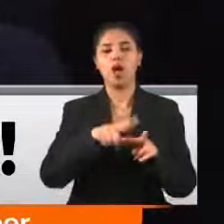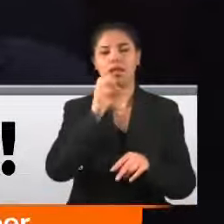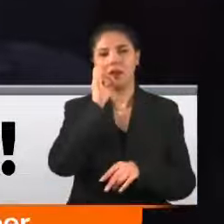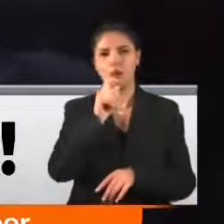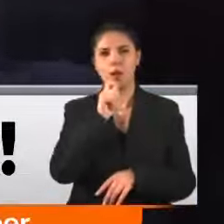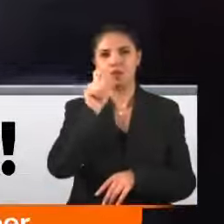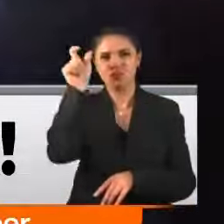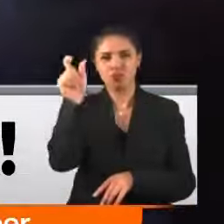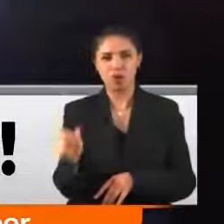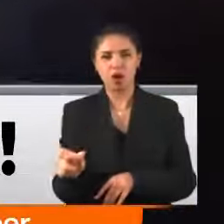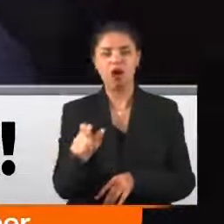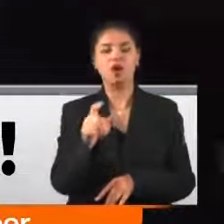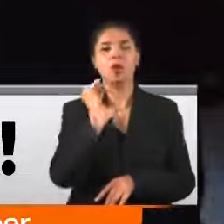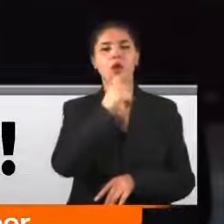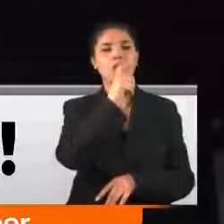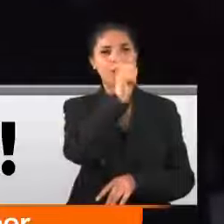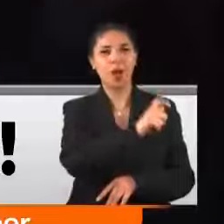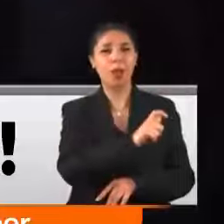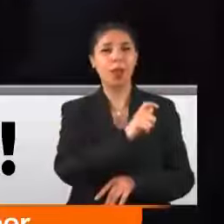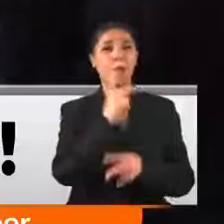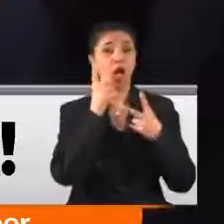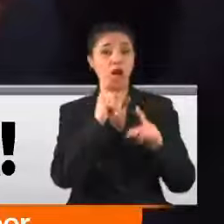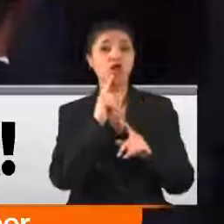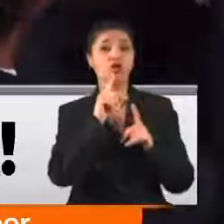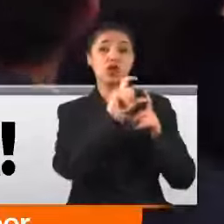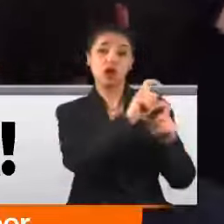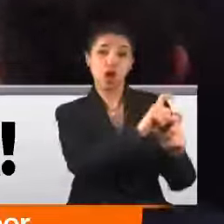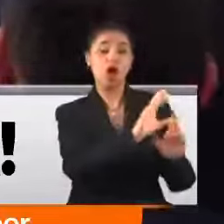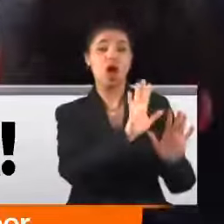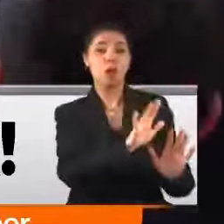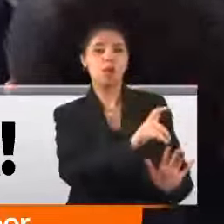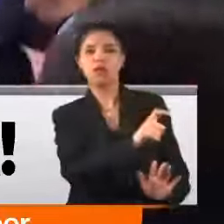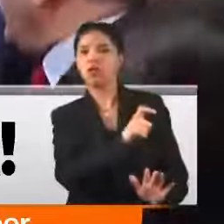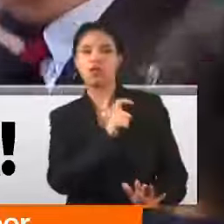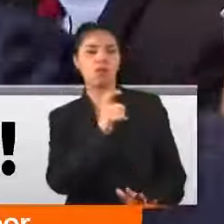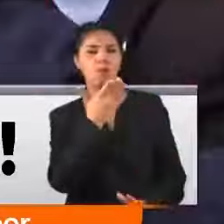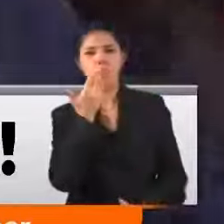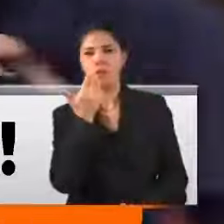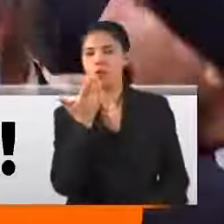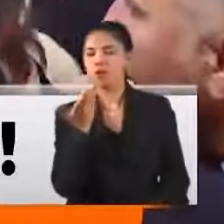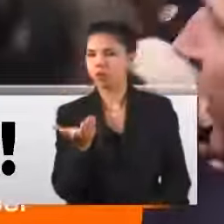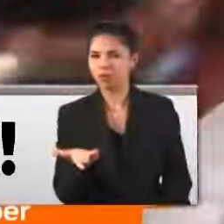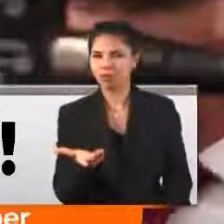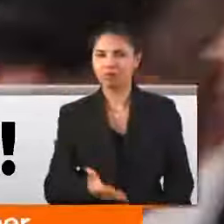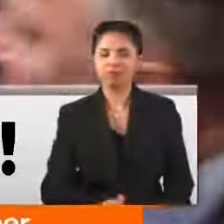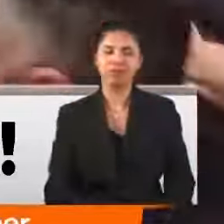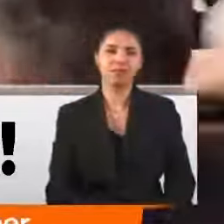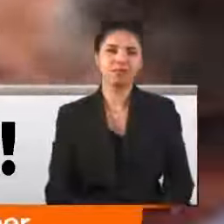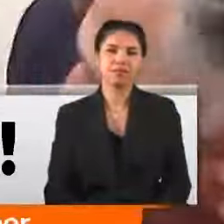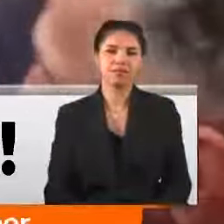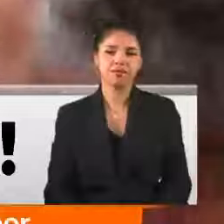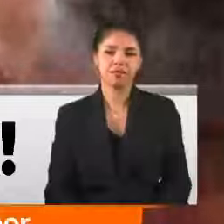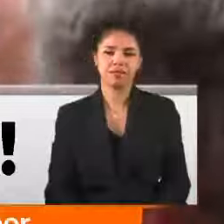sordu ama... Efendim Kemal Kılıçdaroğlu geri dönebileceği sinyali verdi, nasıl yorumlarsınız?